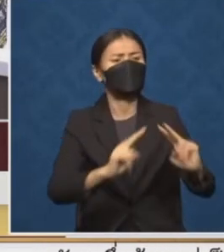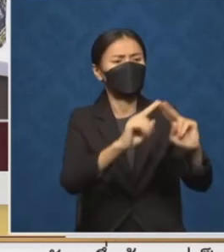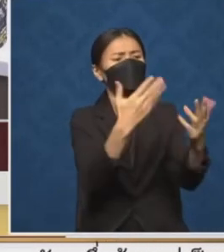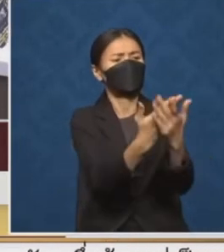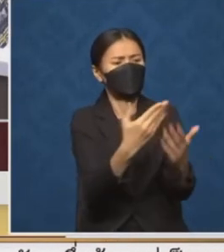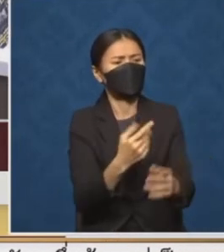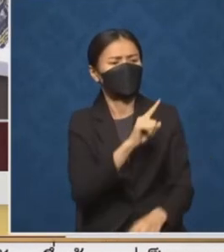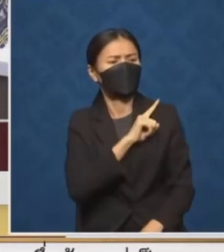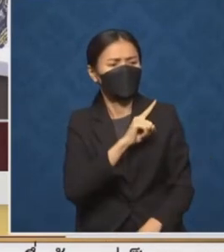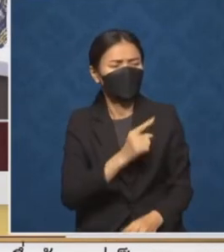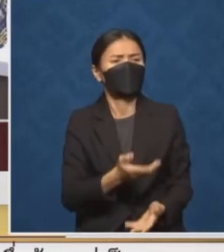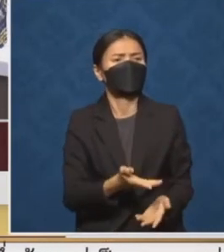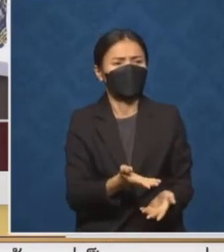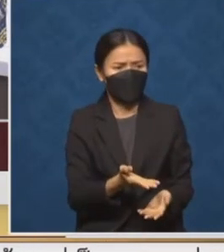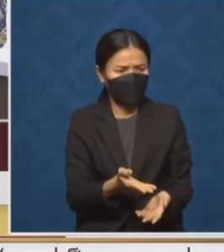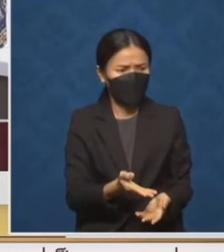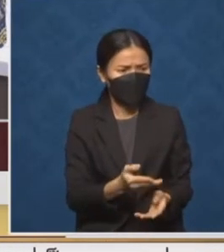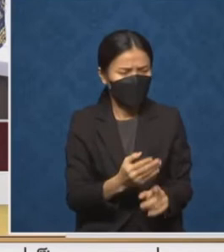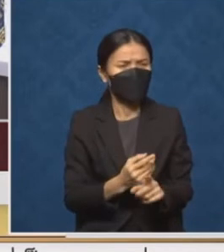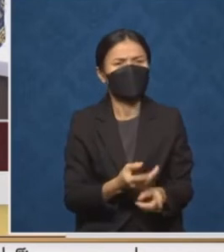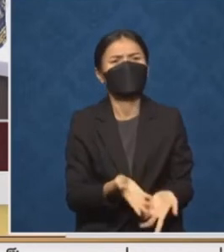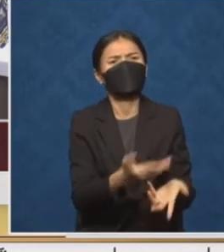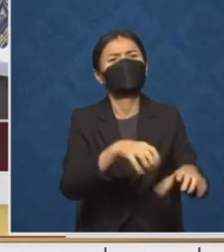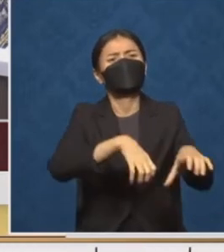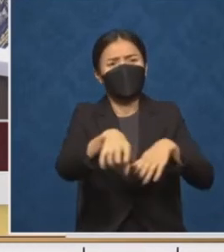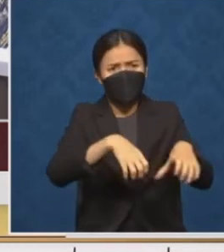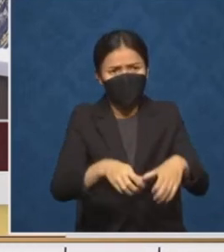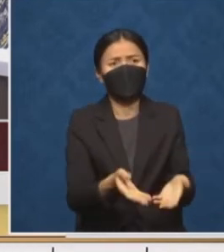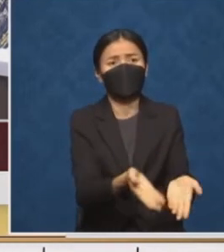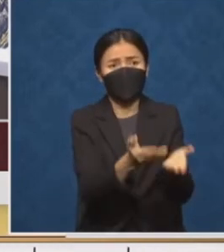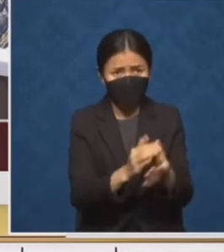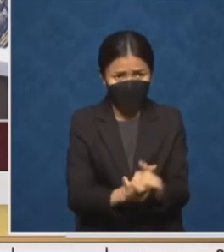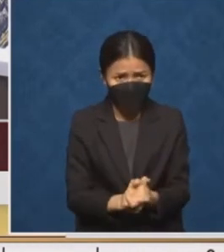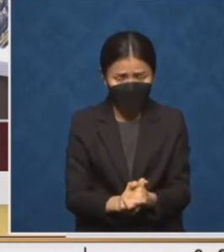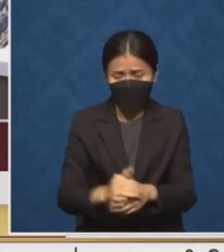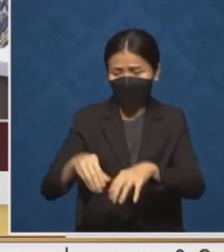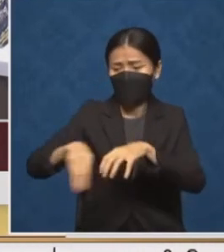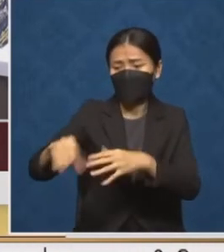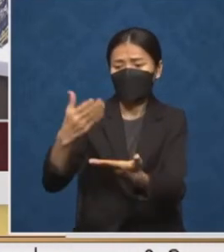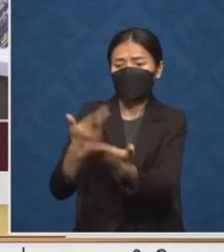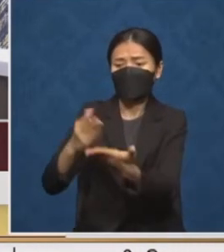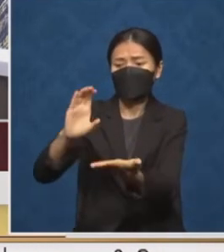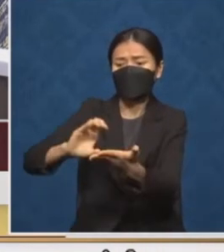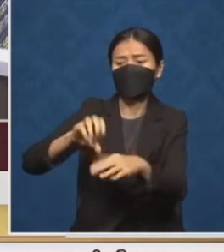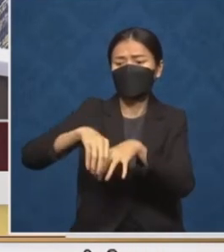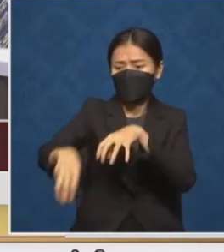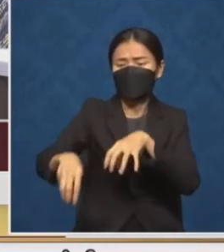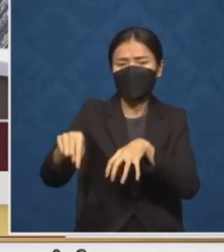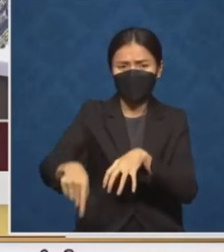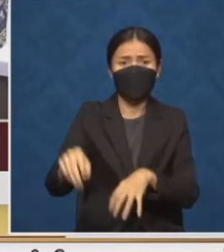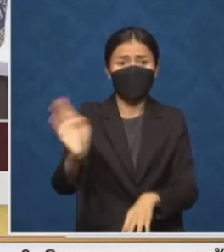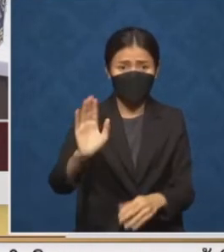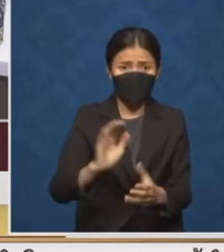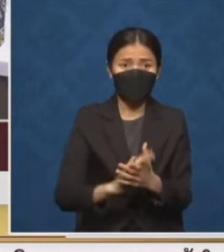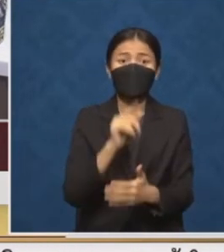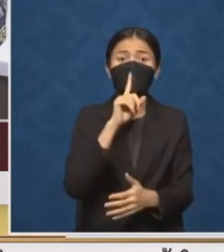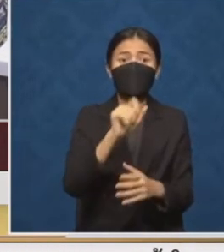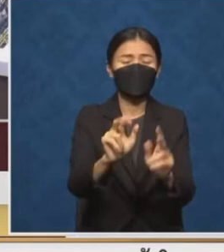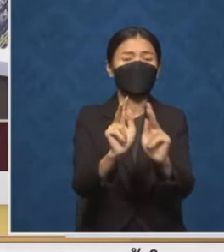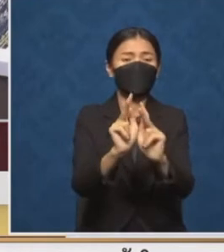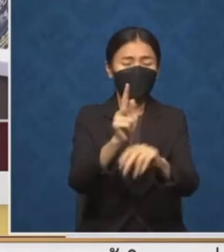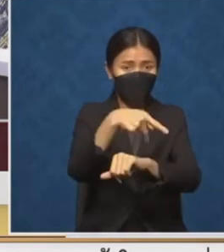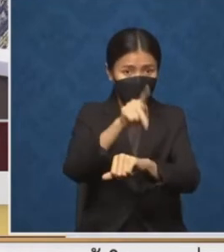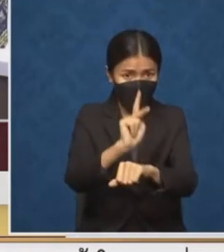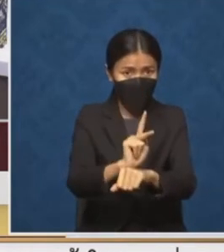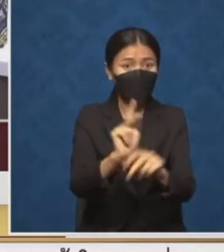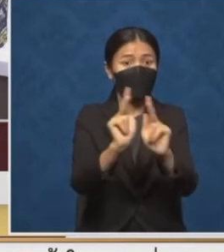กฎหมายกันอย่างนี้ผมถามไปยังผ่านท่านประธานไปยังกรรมธิการตอบผมด้วยว่าท่านแ